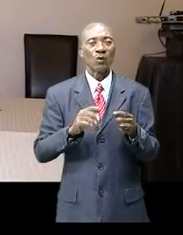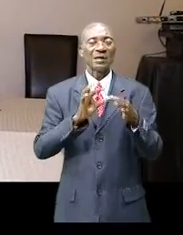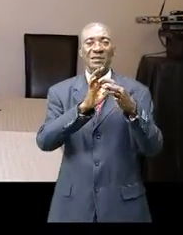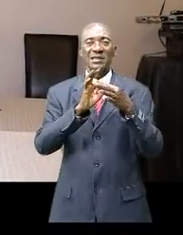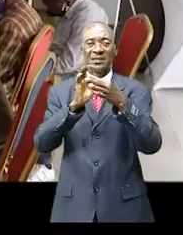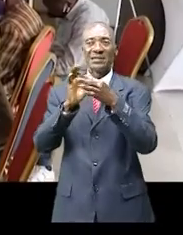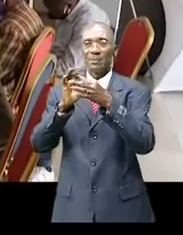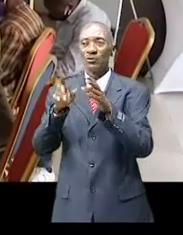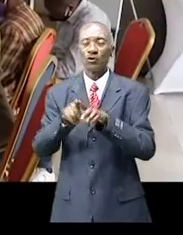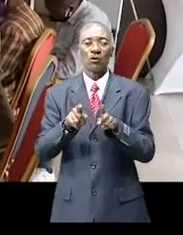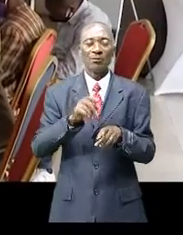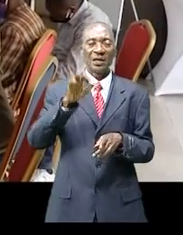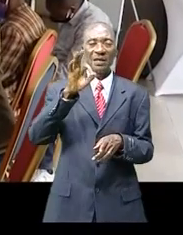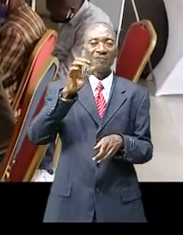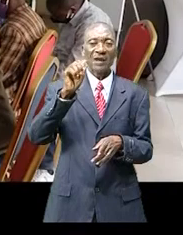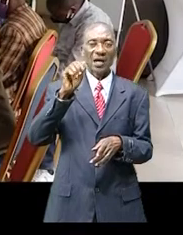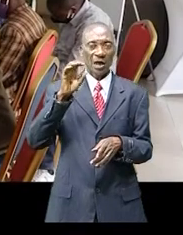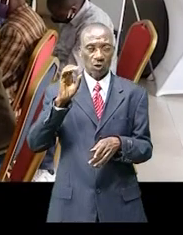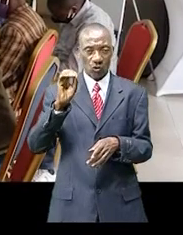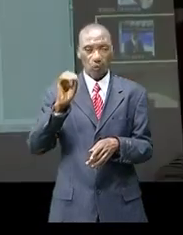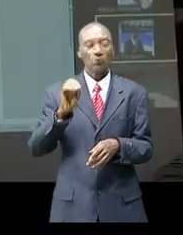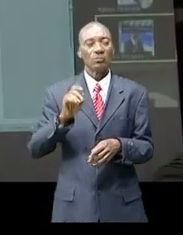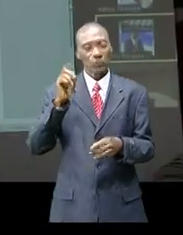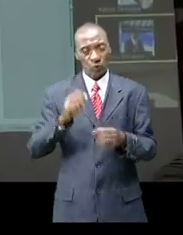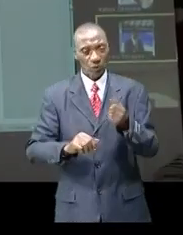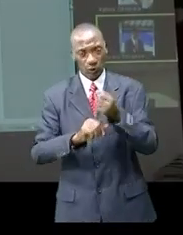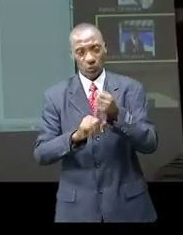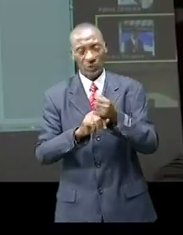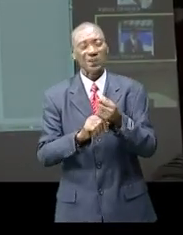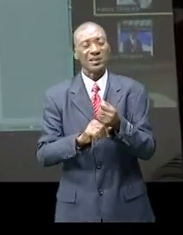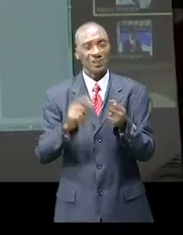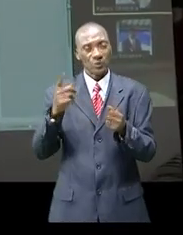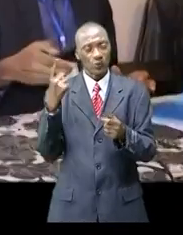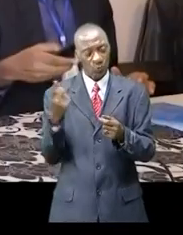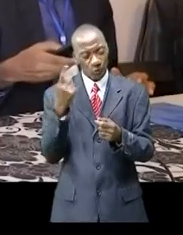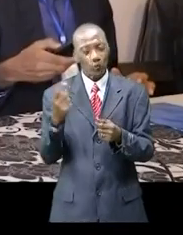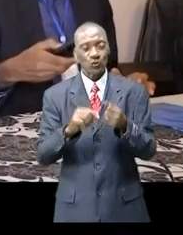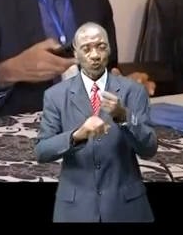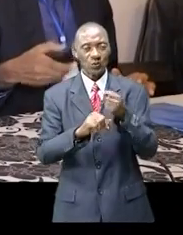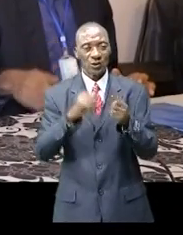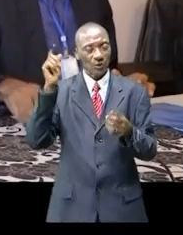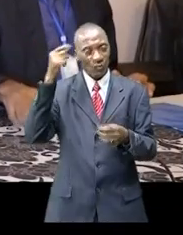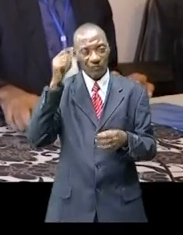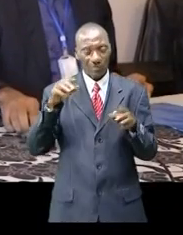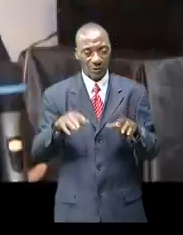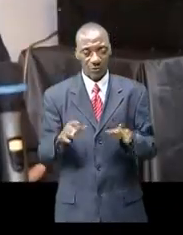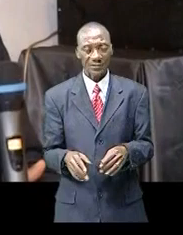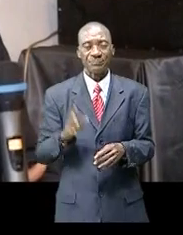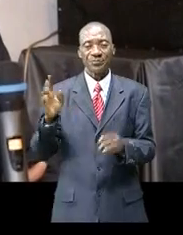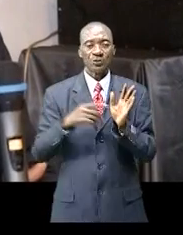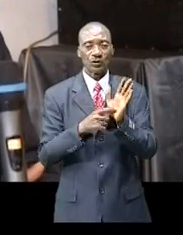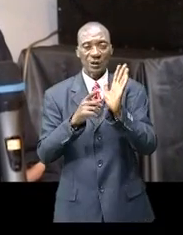comme la FAO qui a toujours été aux côtés du gouvernement congolais, comme l'a indiqué son représentant